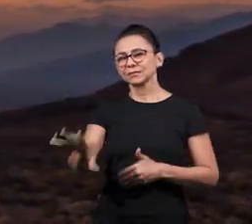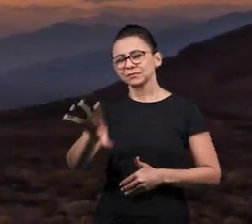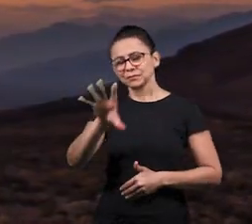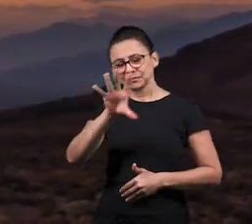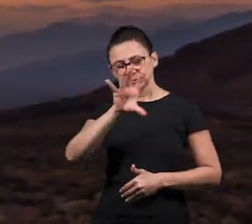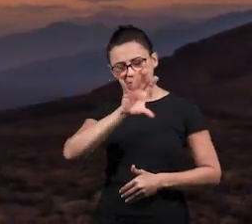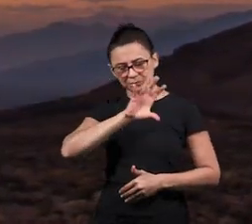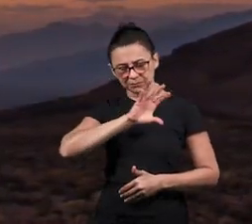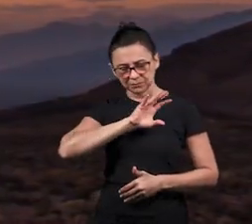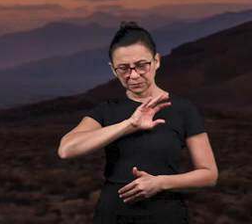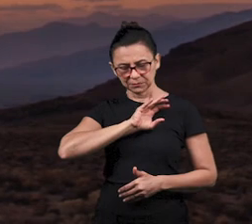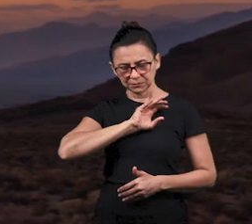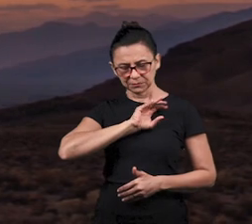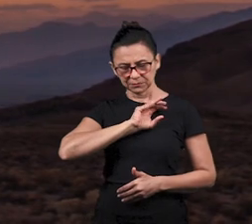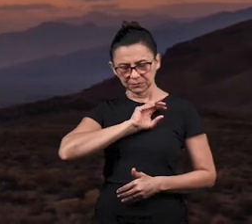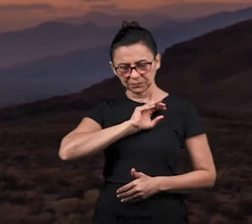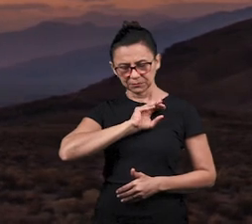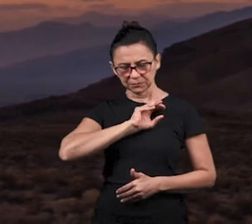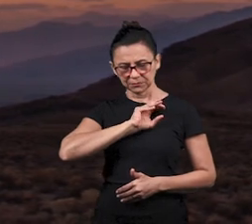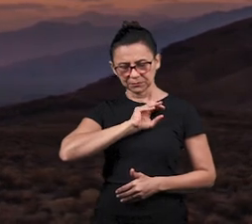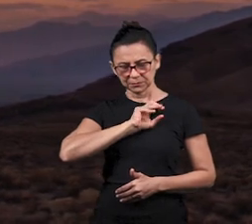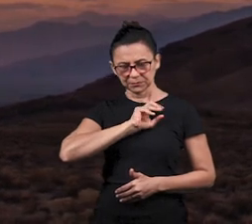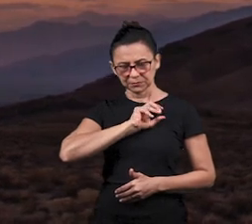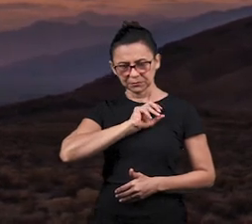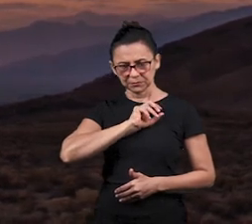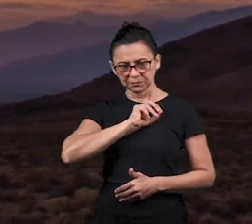Великая любовь Божья.